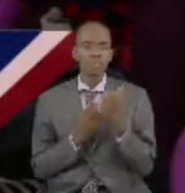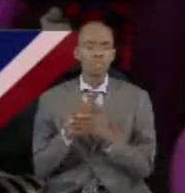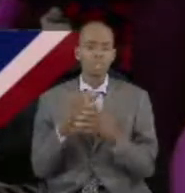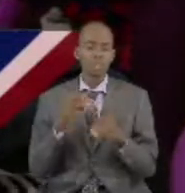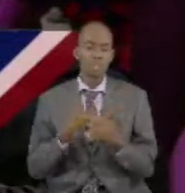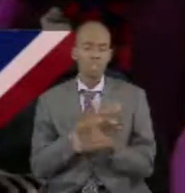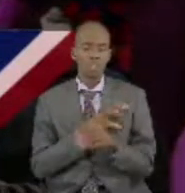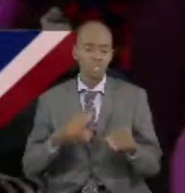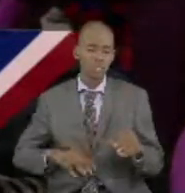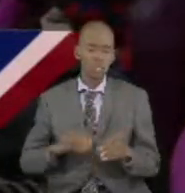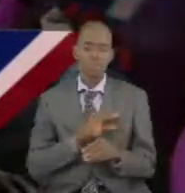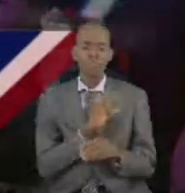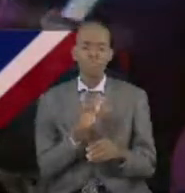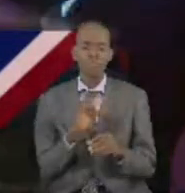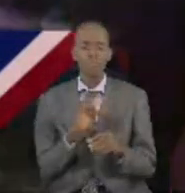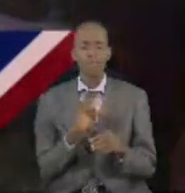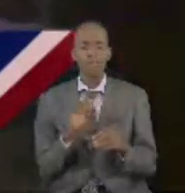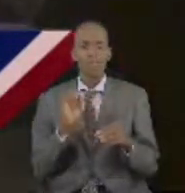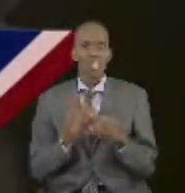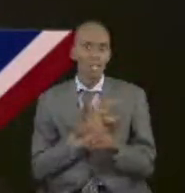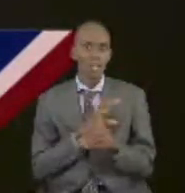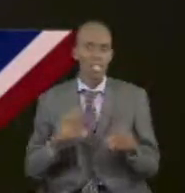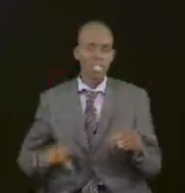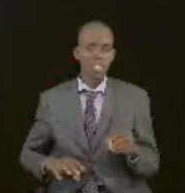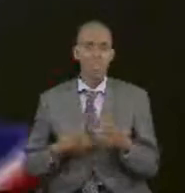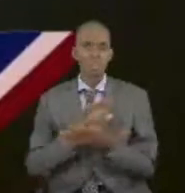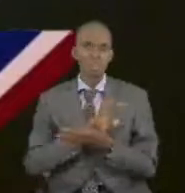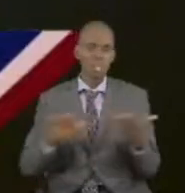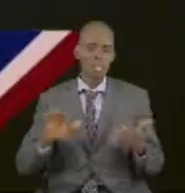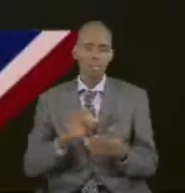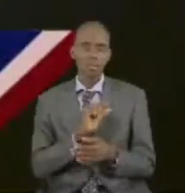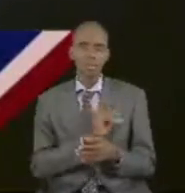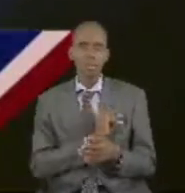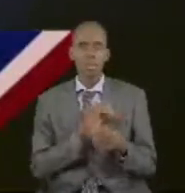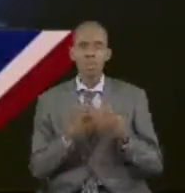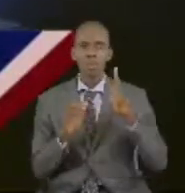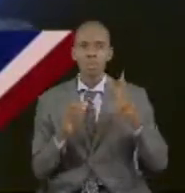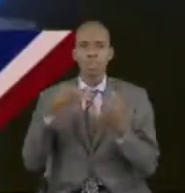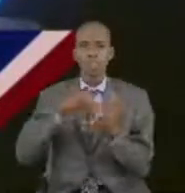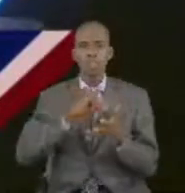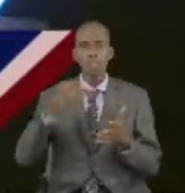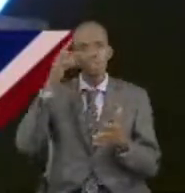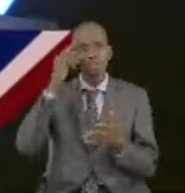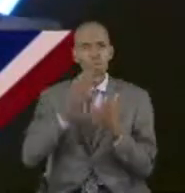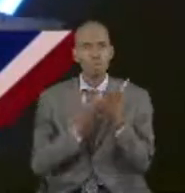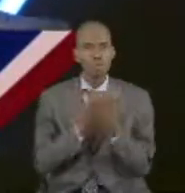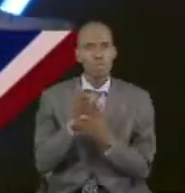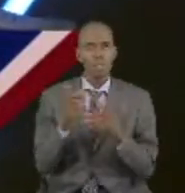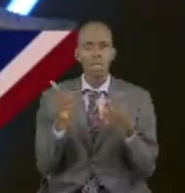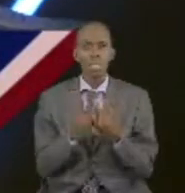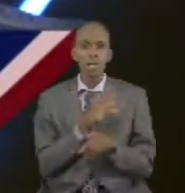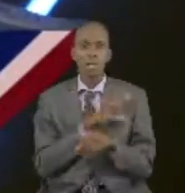christophe avec une conscience plus clair deuxièmement tenez pour la vérité comme créé son